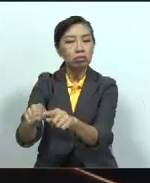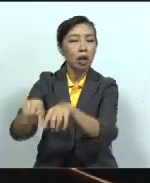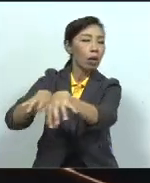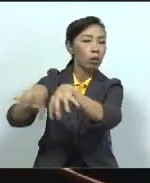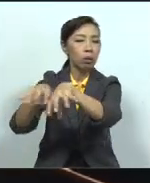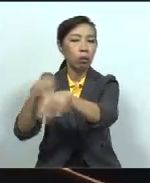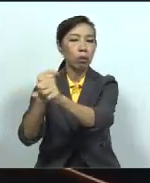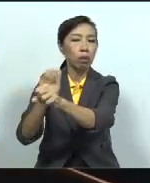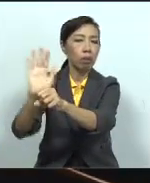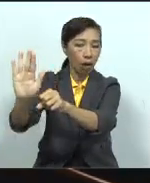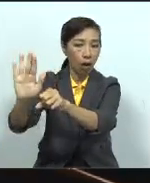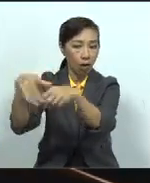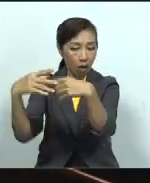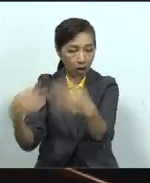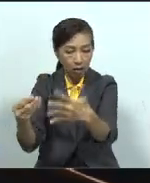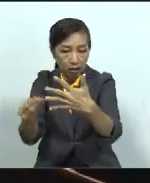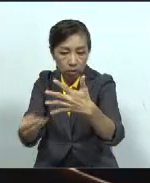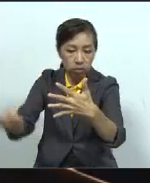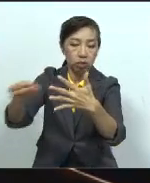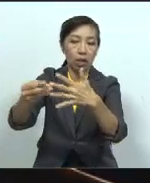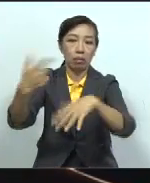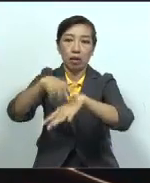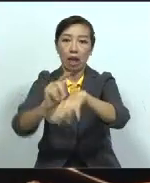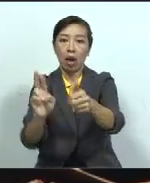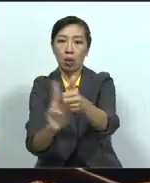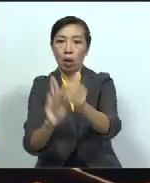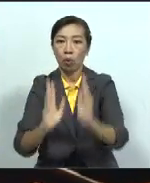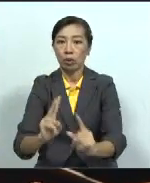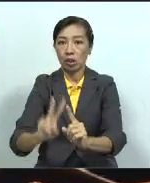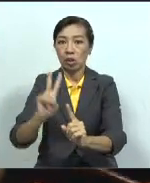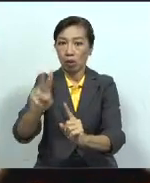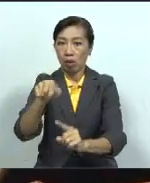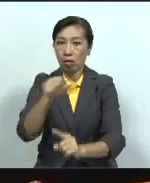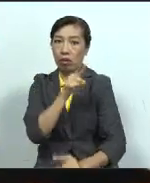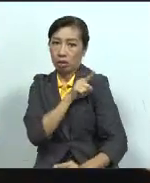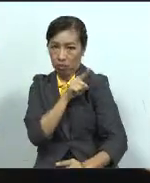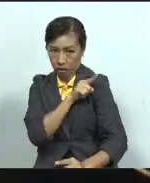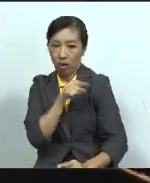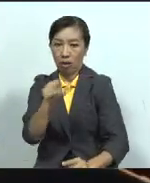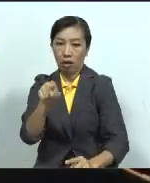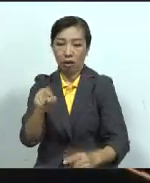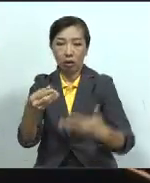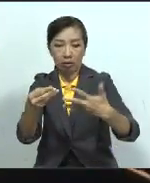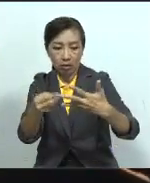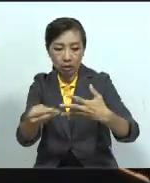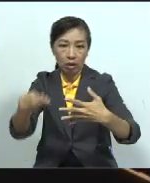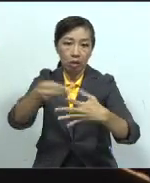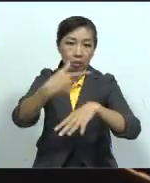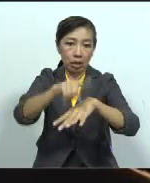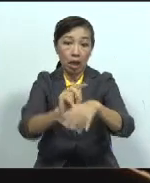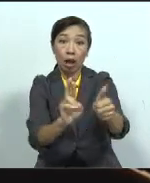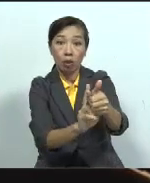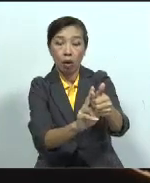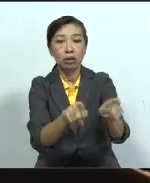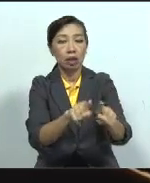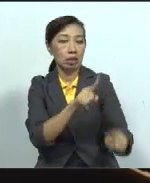ที่เสร็จแล้วก็ผ่านกระบวนการรองประธานท่านที่2ดูแลยติท่านประธานท่านที่1รองประธานท่านที่1ดูแลเรื่องปรับ